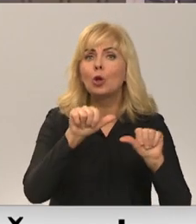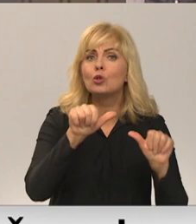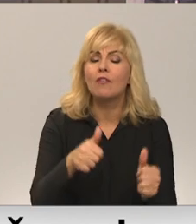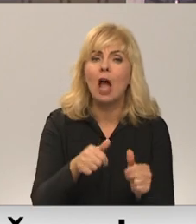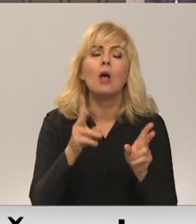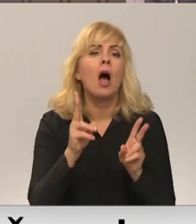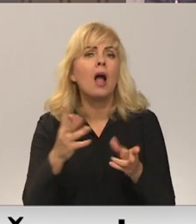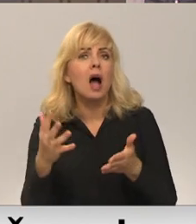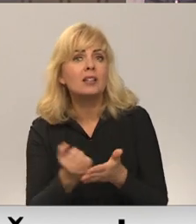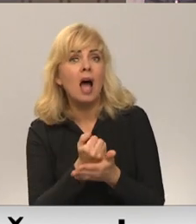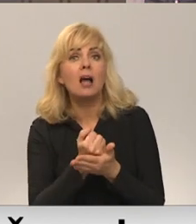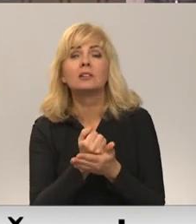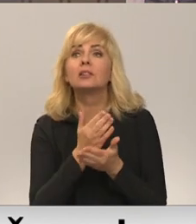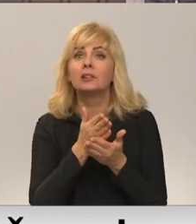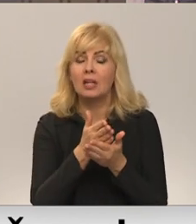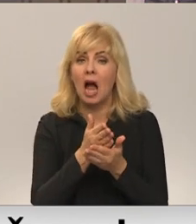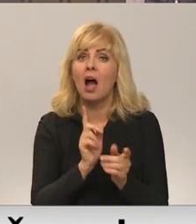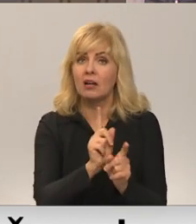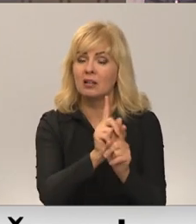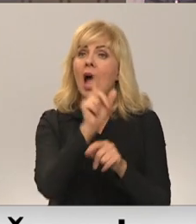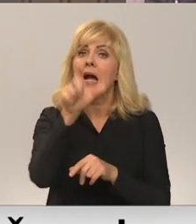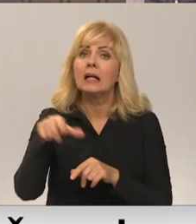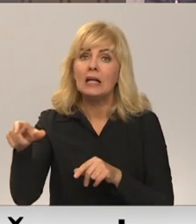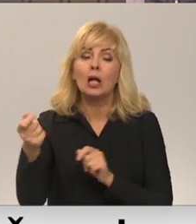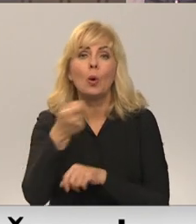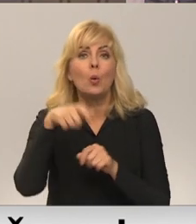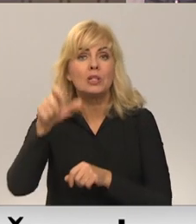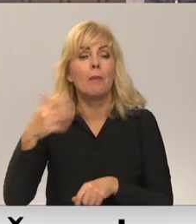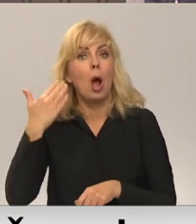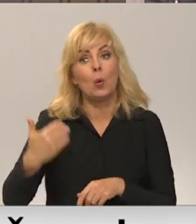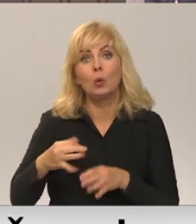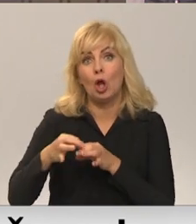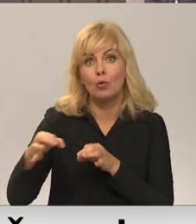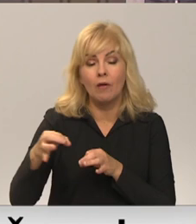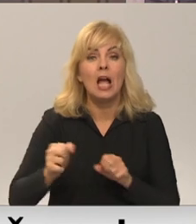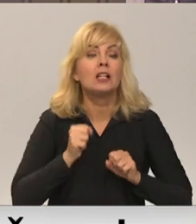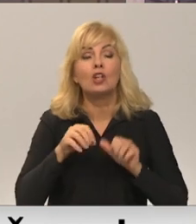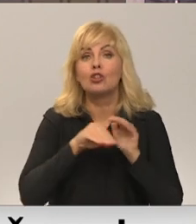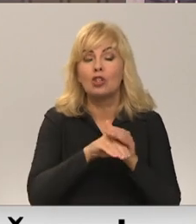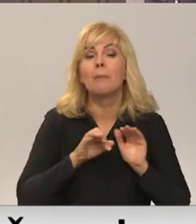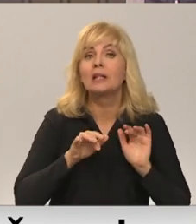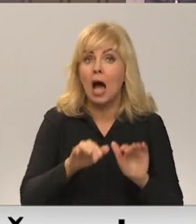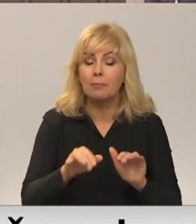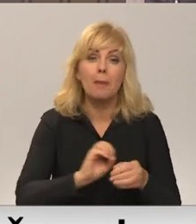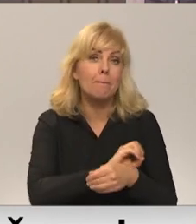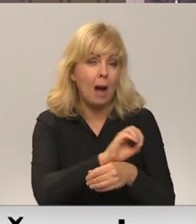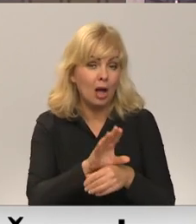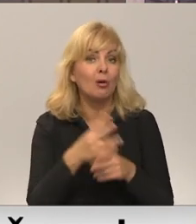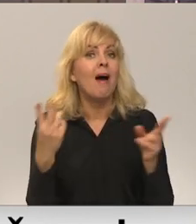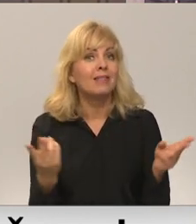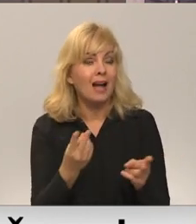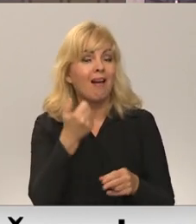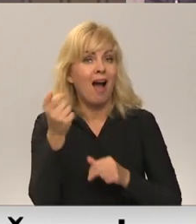kā sasniegt klientus. Tie ir daži no veidiem, kā uzņēmēji Kuldīgas novadā centušies saglabāt darbību pandēmijā. Tradicionālajā